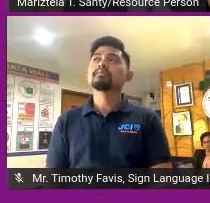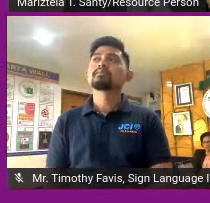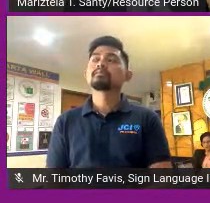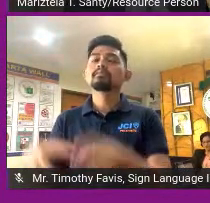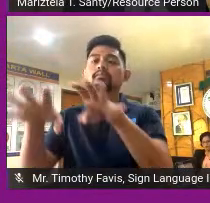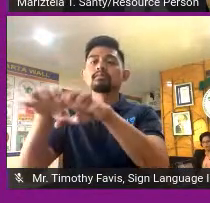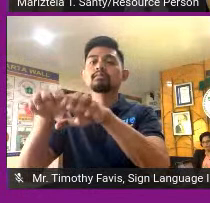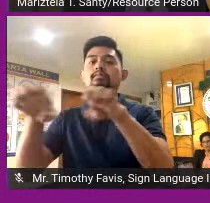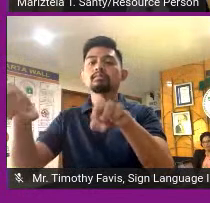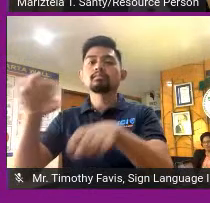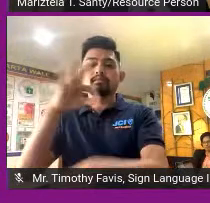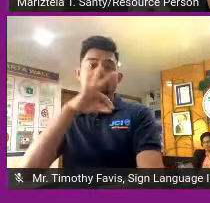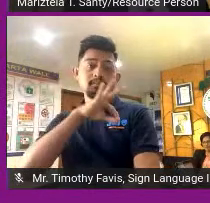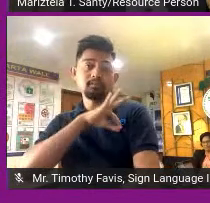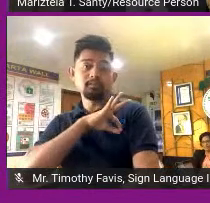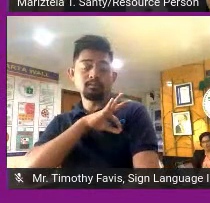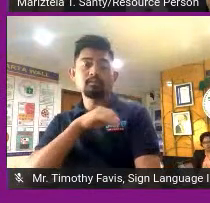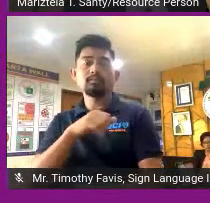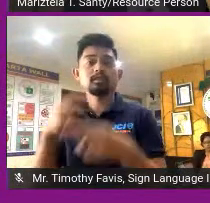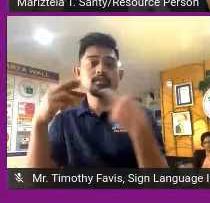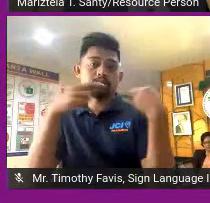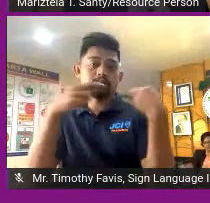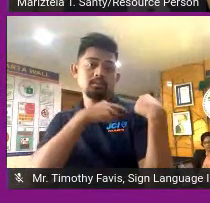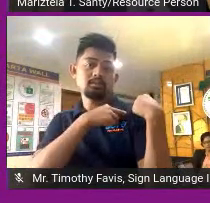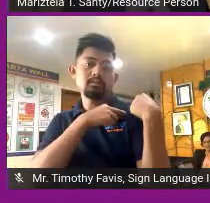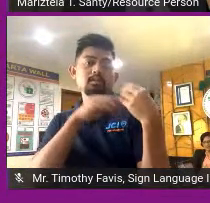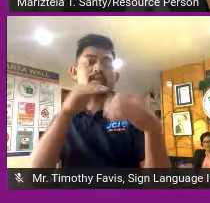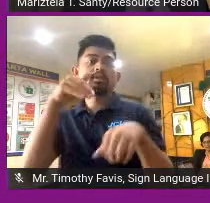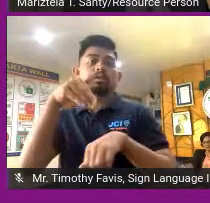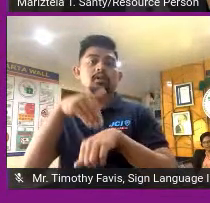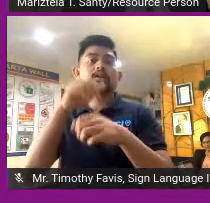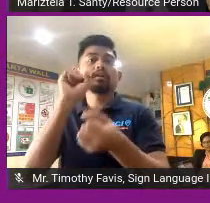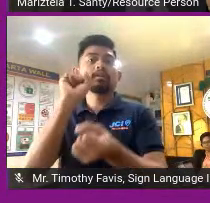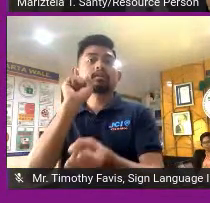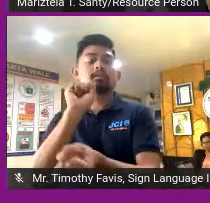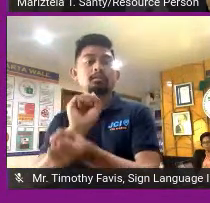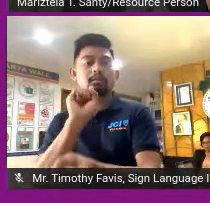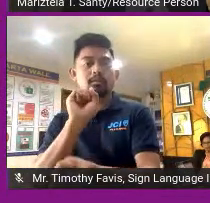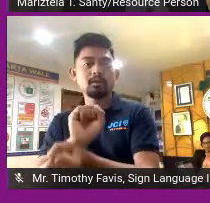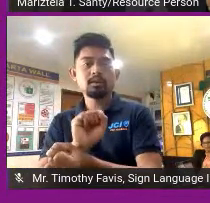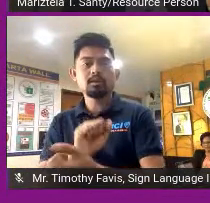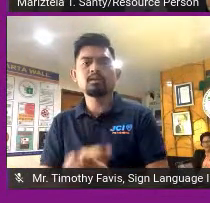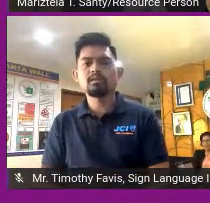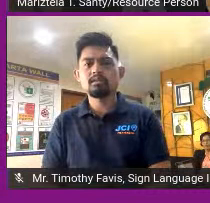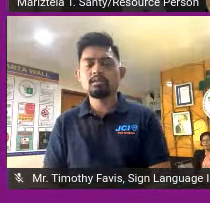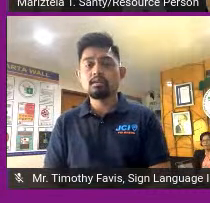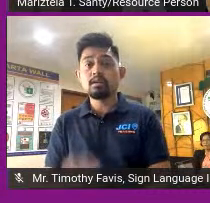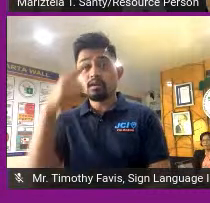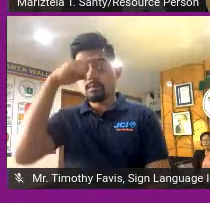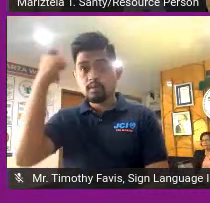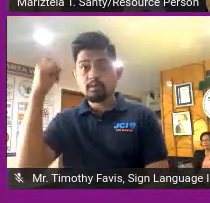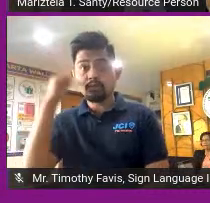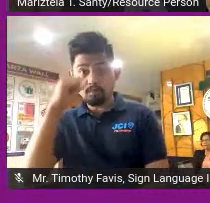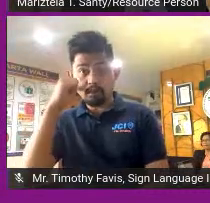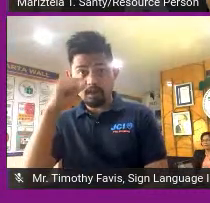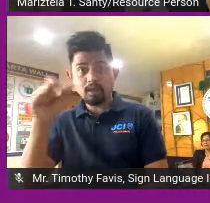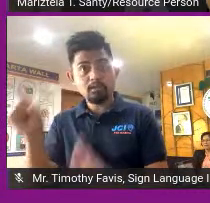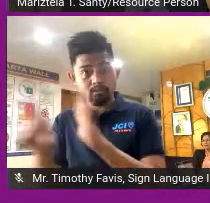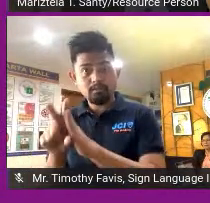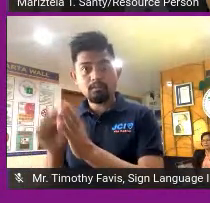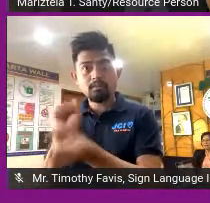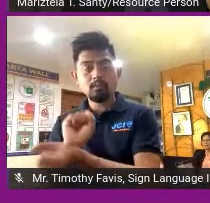Equal opportunity for women and men at work. Hindi na pwede ngayon yung babae ka,